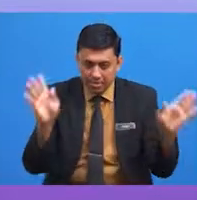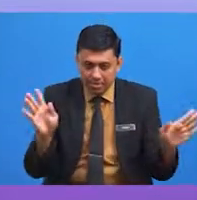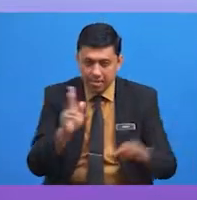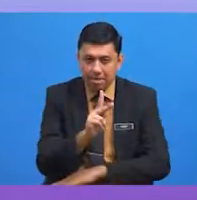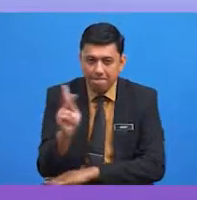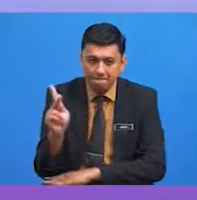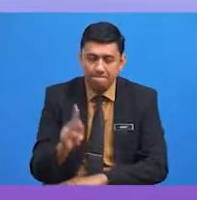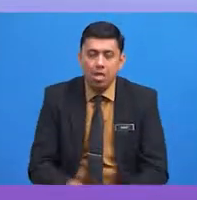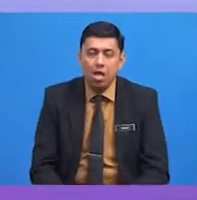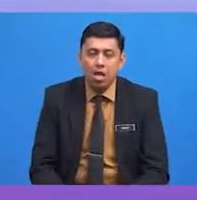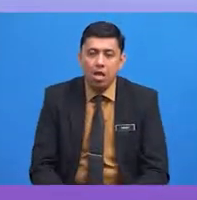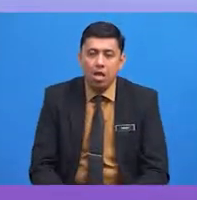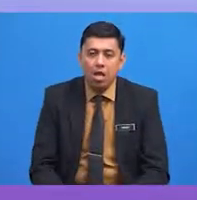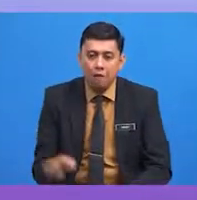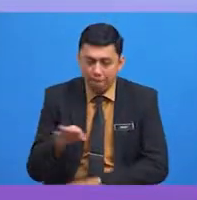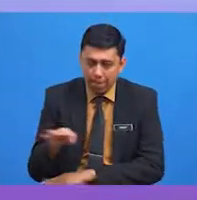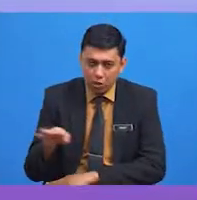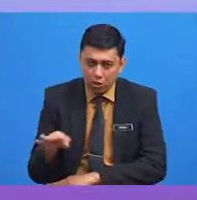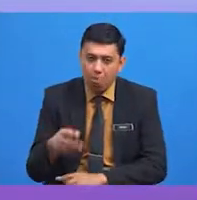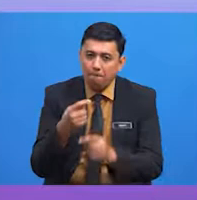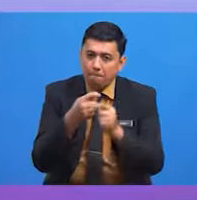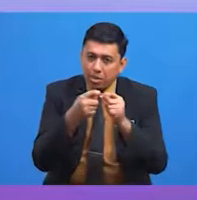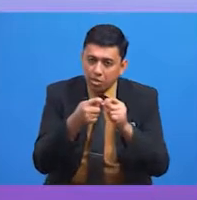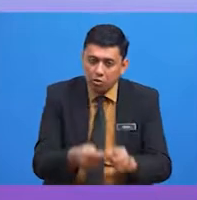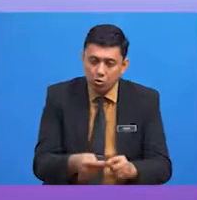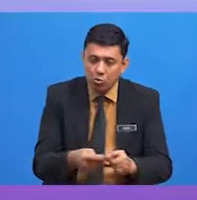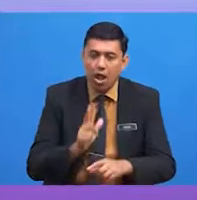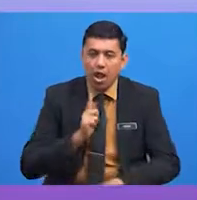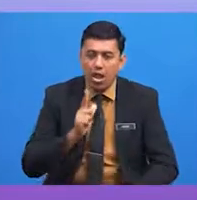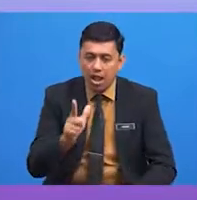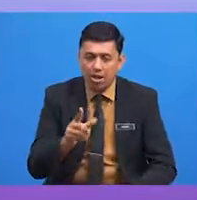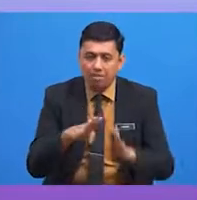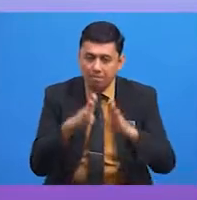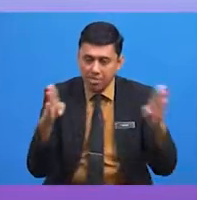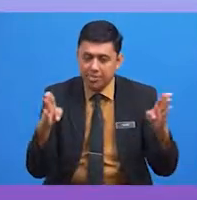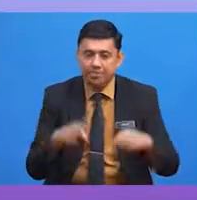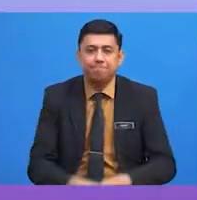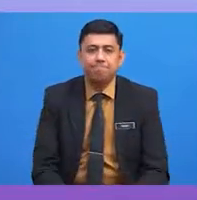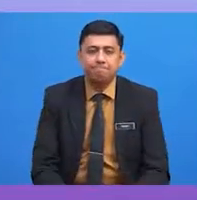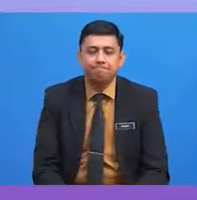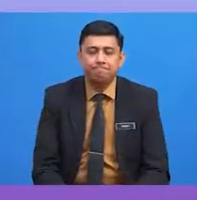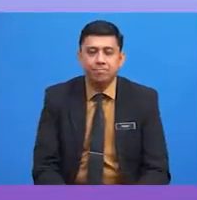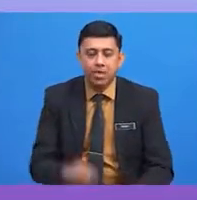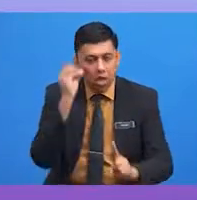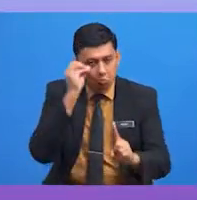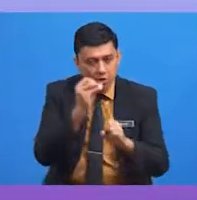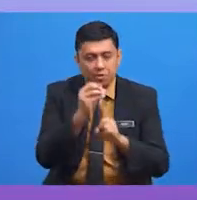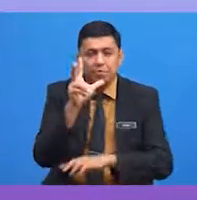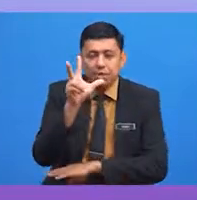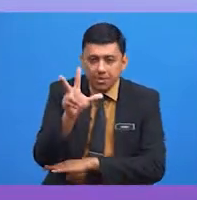faktor penentu laras bahasa. Seterusnya, objektif